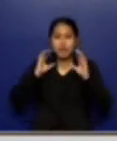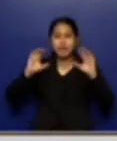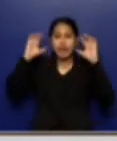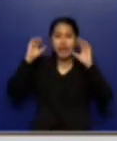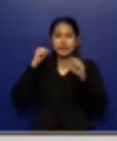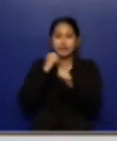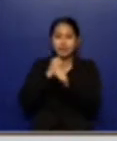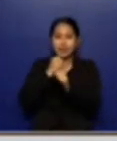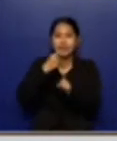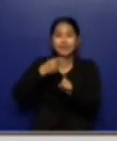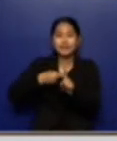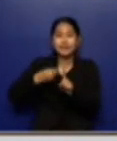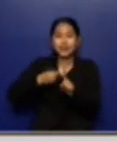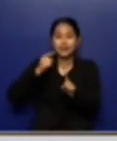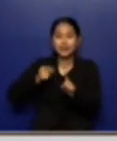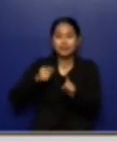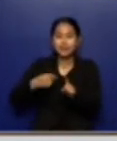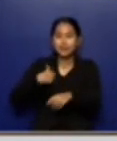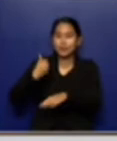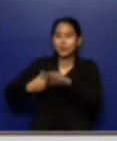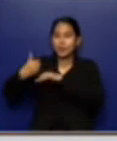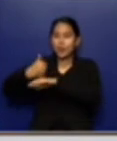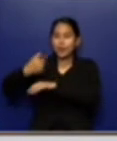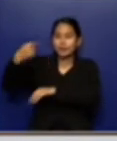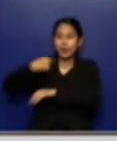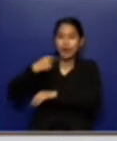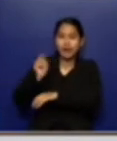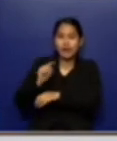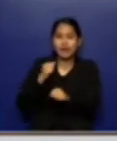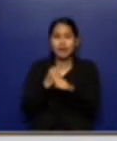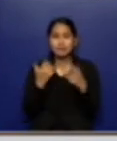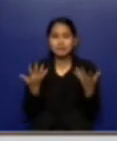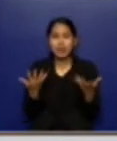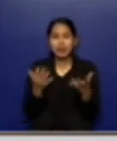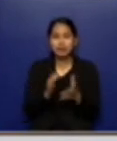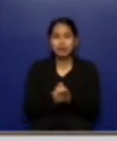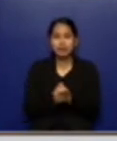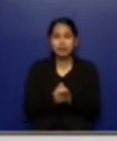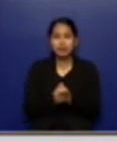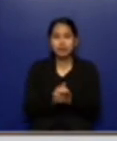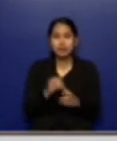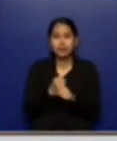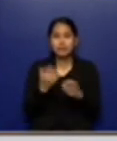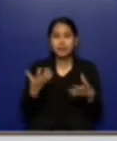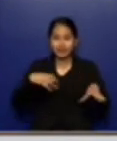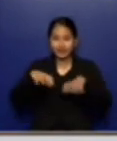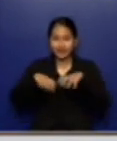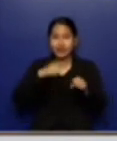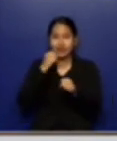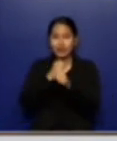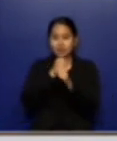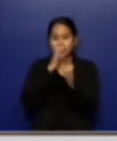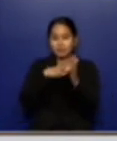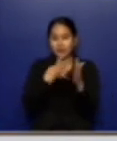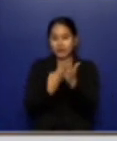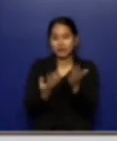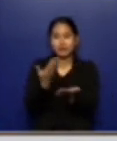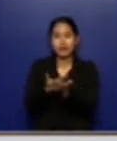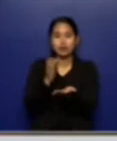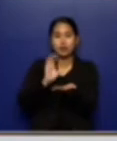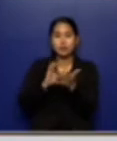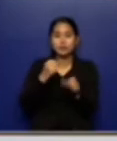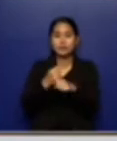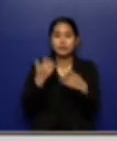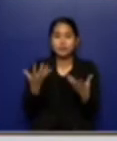ได้รับมอบหมายจากผู้บัญชาก็คือทำยังไงการจัดทำงบประมาณให้ยึดหลักคือ